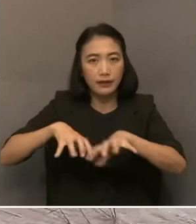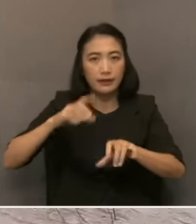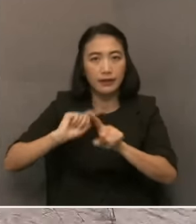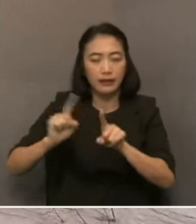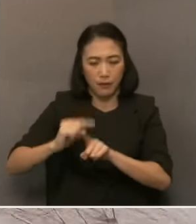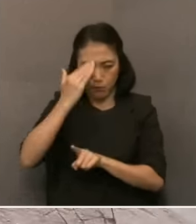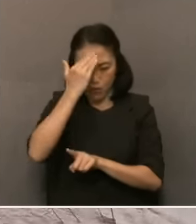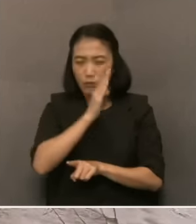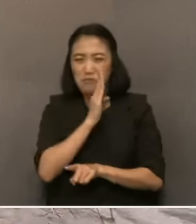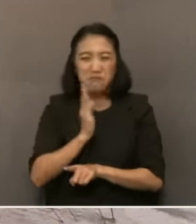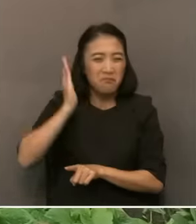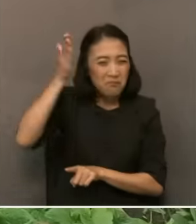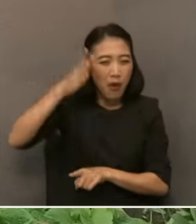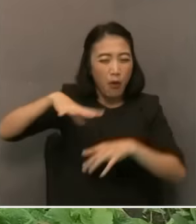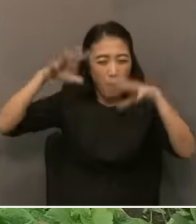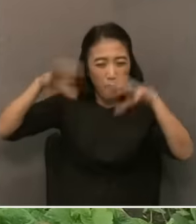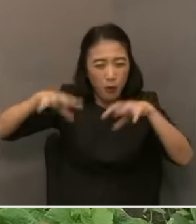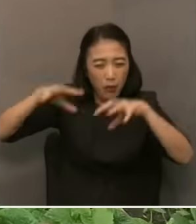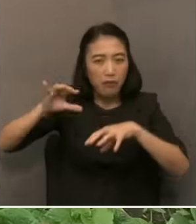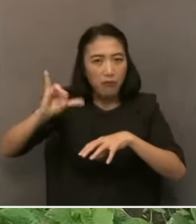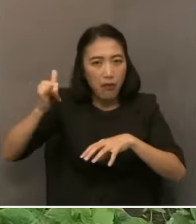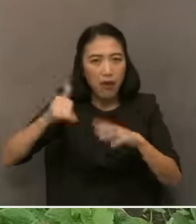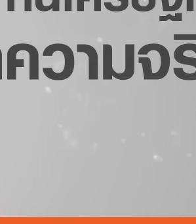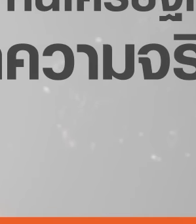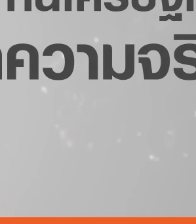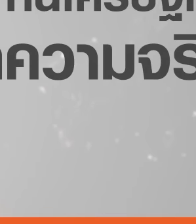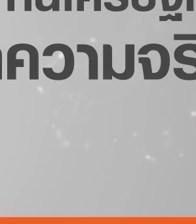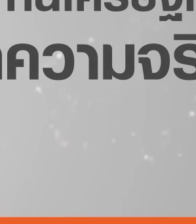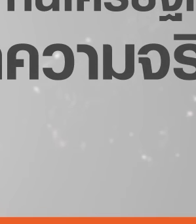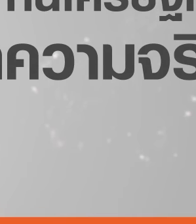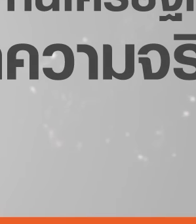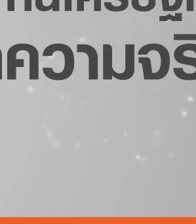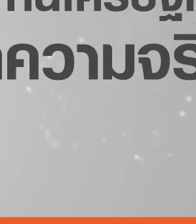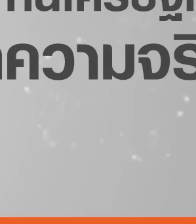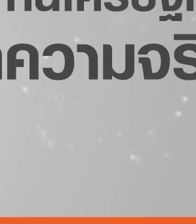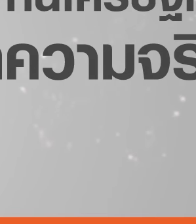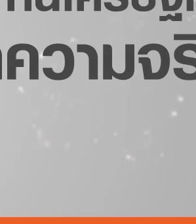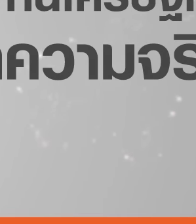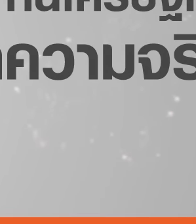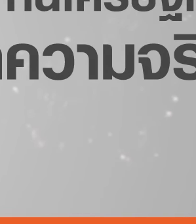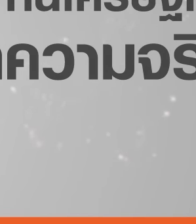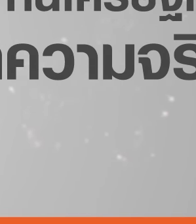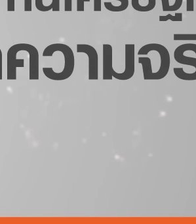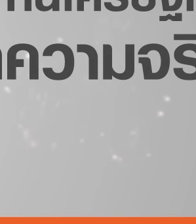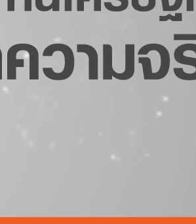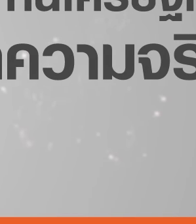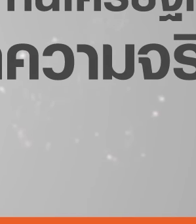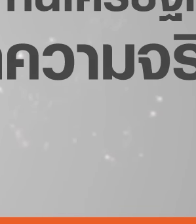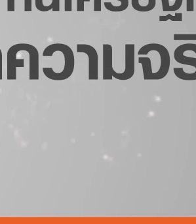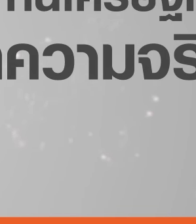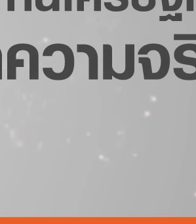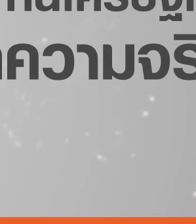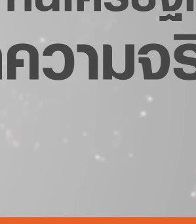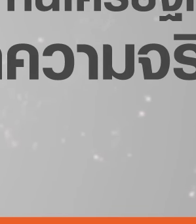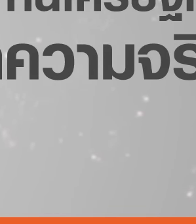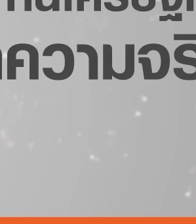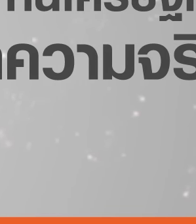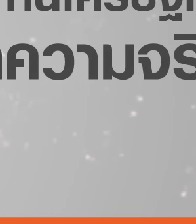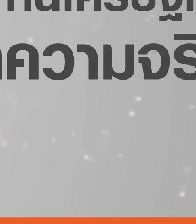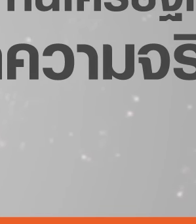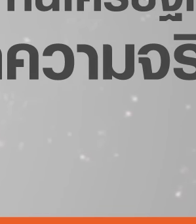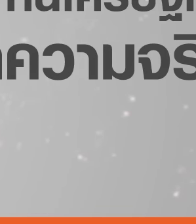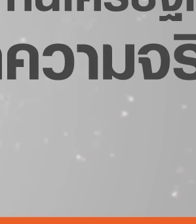ฝนเพิ่มมากขึ้นในภาคใต้ค่ะขอบคุณที่ติดตามรับชม TNNนิวสข่าวเที่ยงค่ะอย่าลืมนะ